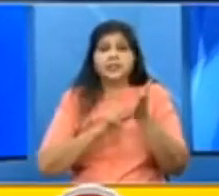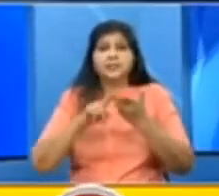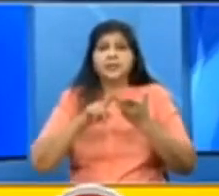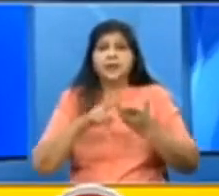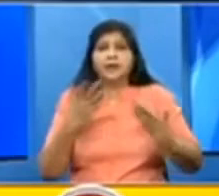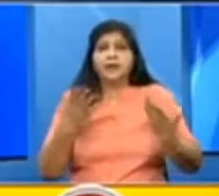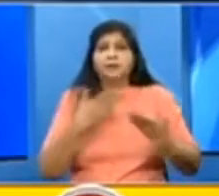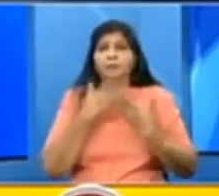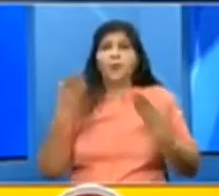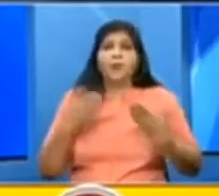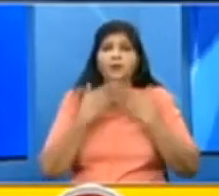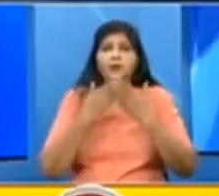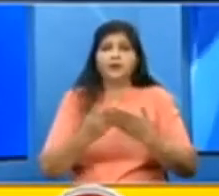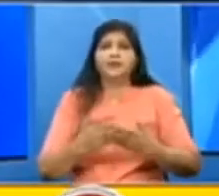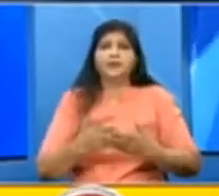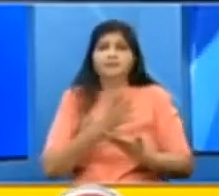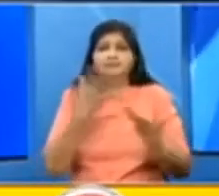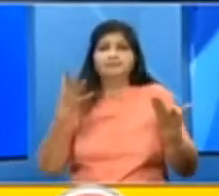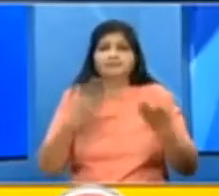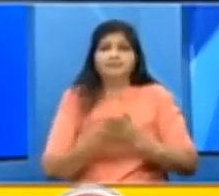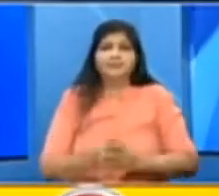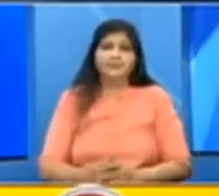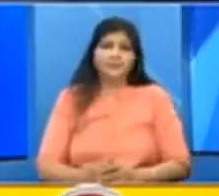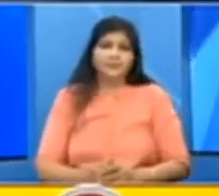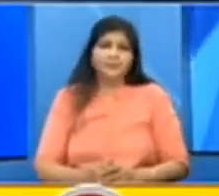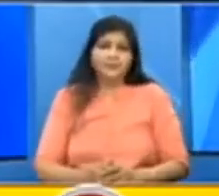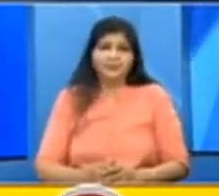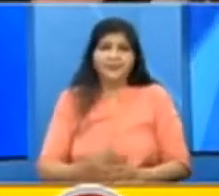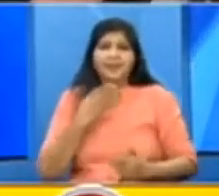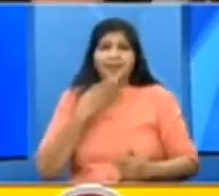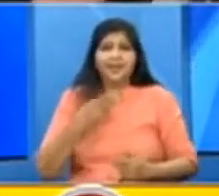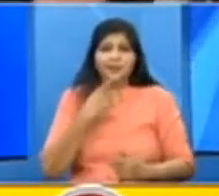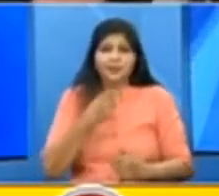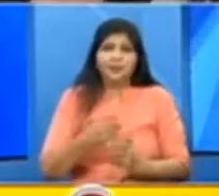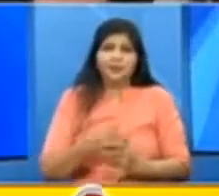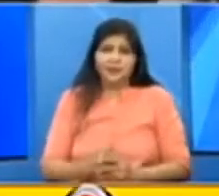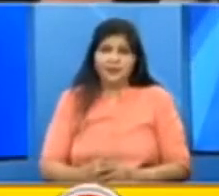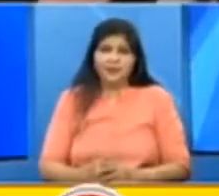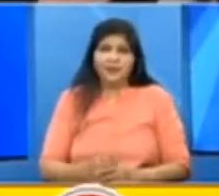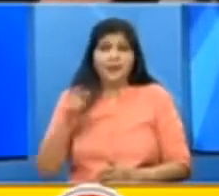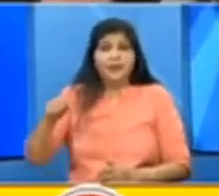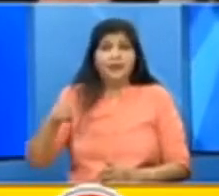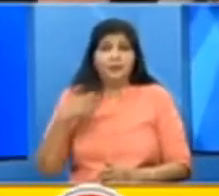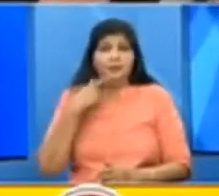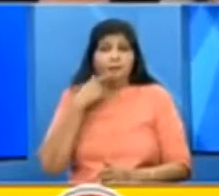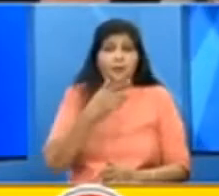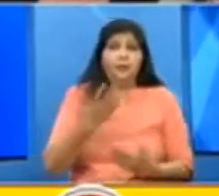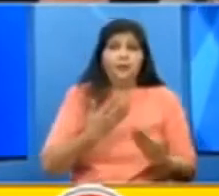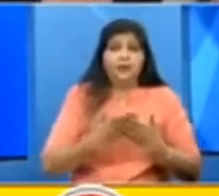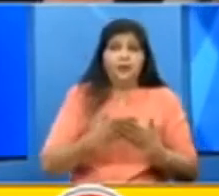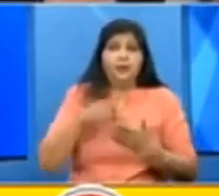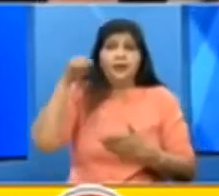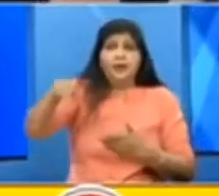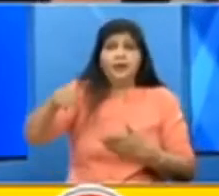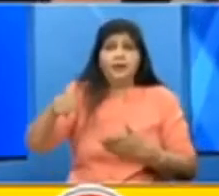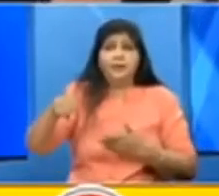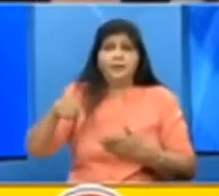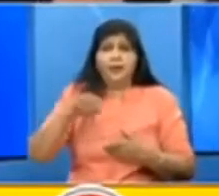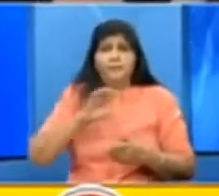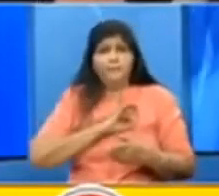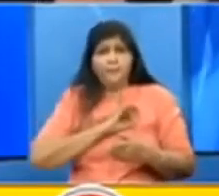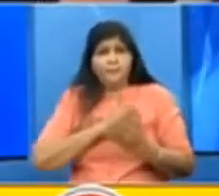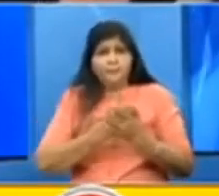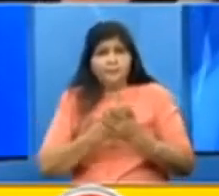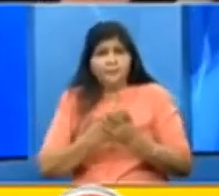बहुत बधाई, आपको ढेरों ढेरों बधाई। थैंक यू सर। अच्छा, अब उस्मान बताइए कि आपने जो चाहा था वही